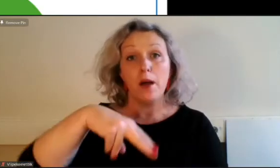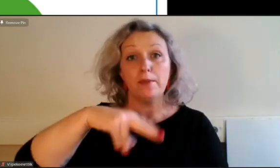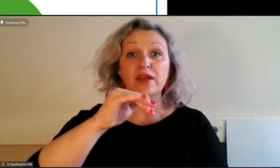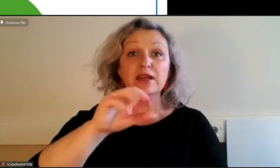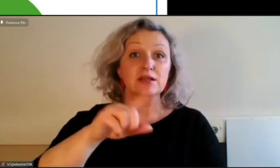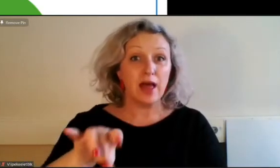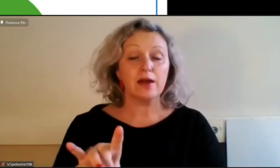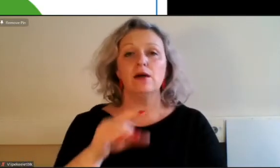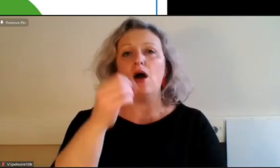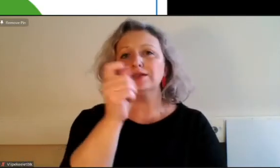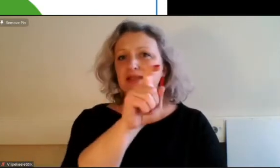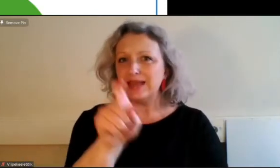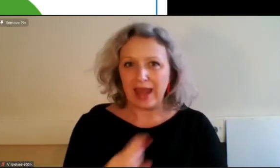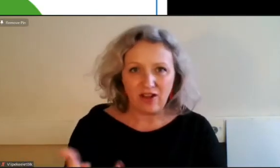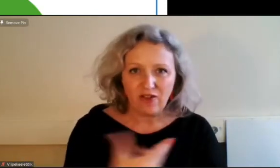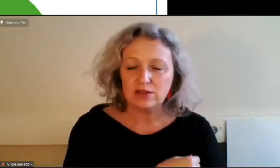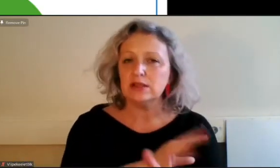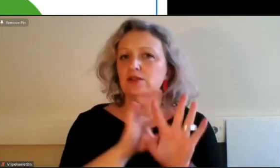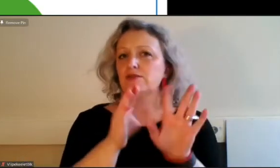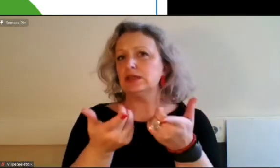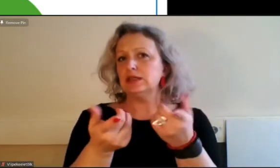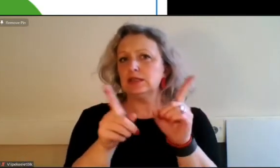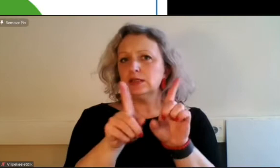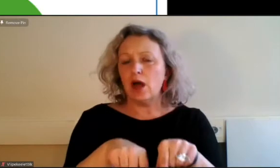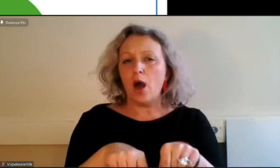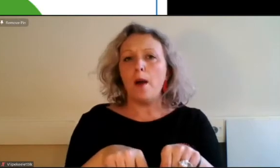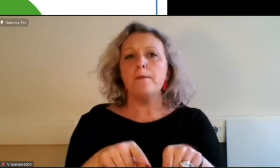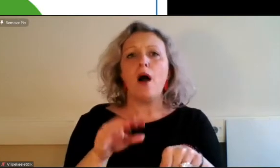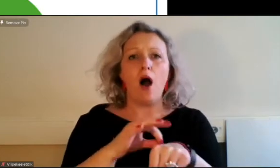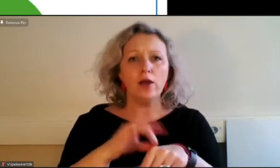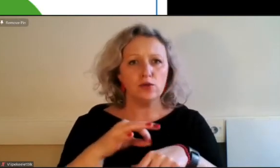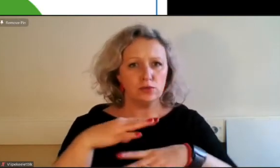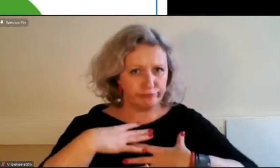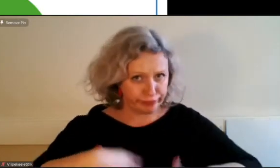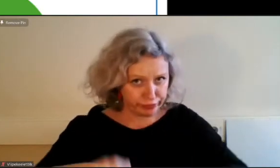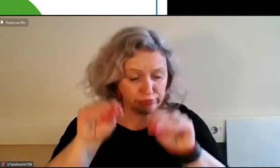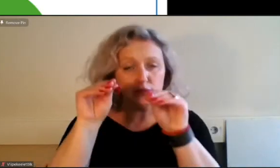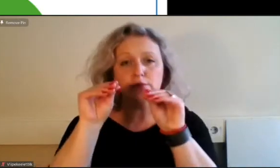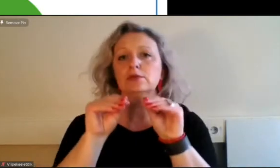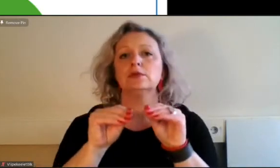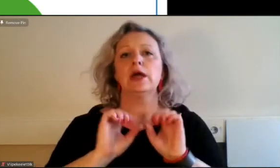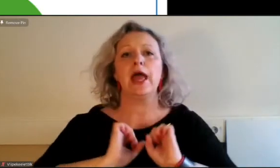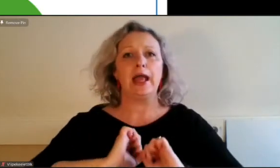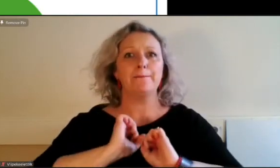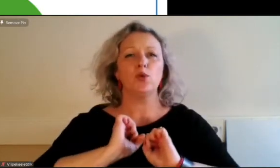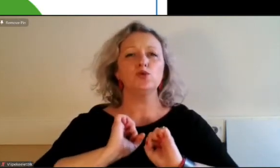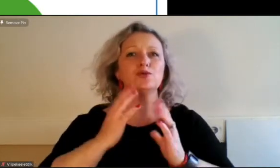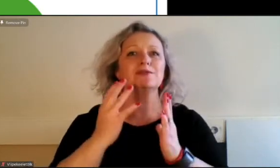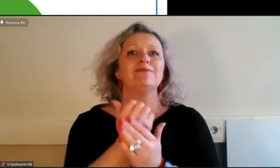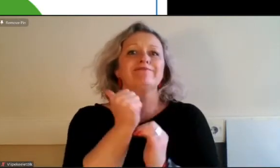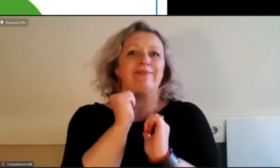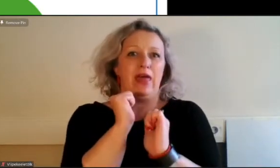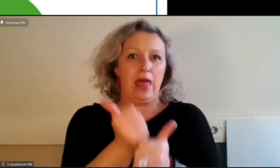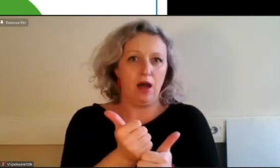meditsiinitöötajatele ja hooldekodude elanikele. Ja kui hooldekodude elanikud olid vaktsineeritud, siis haiglaravi